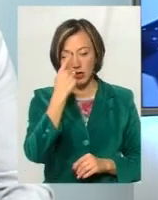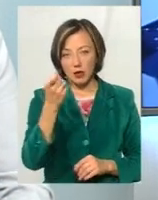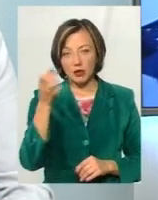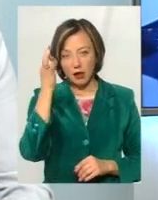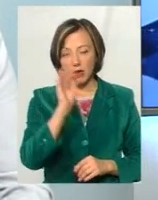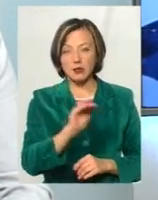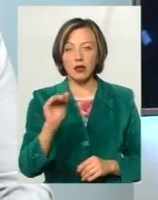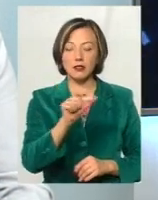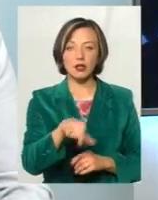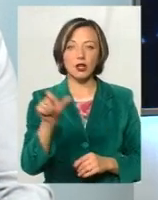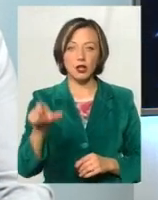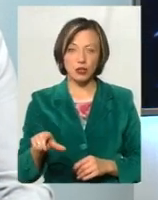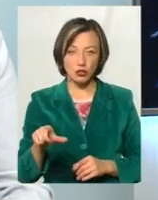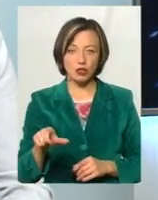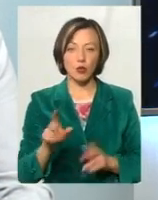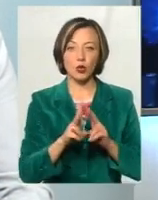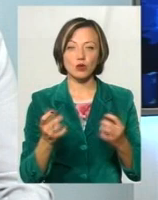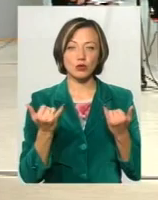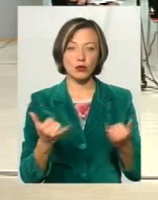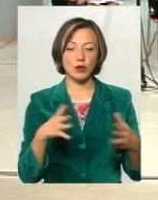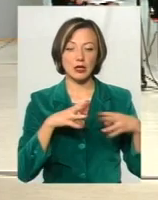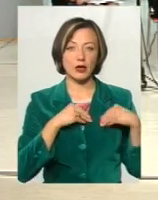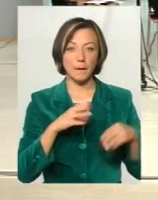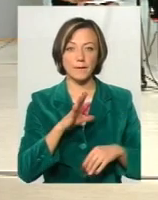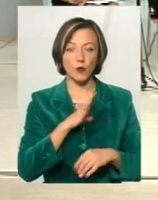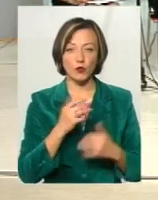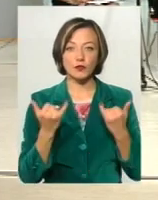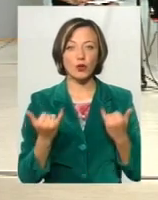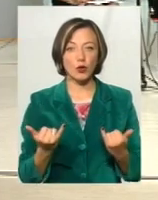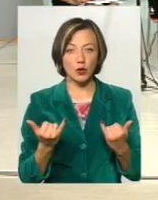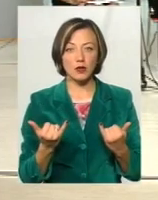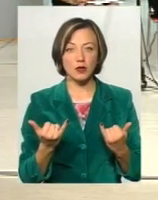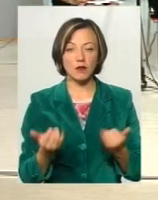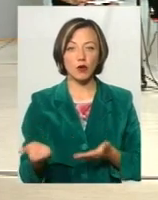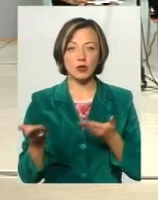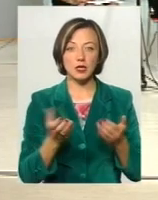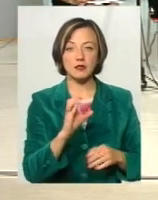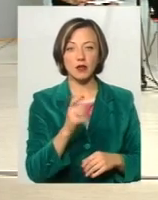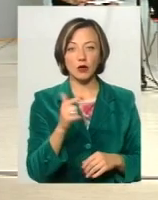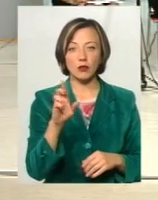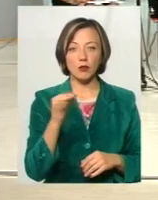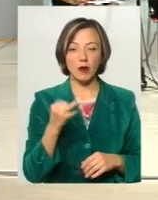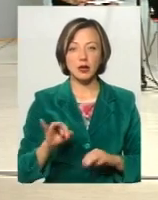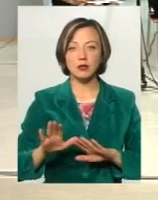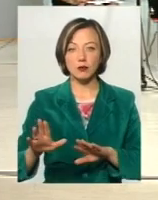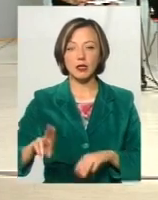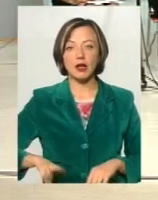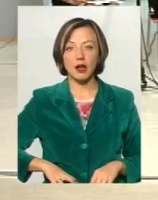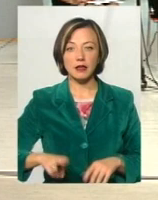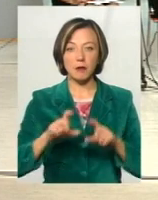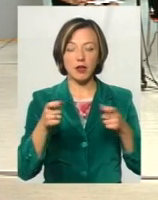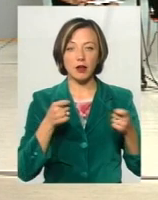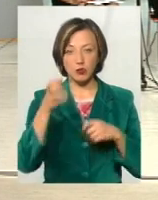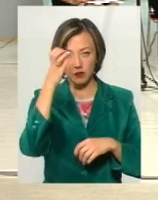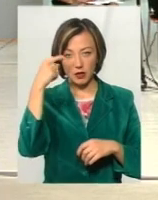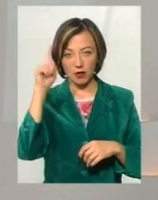нашим телеглядачам, хто сьогодні був у нашій студії. У нас сьогодні у гостях Світлана Губай, заступник директора Департаменту освіти та